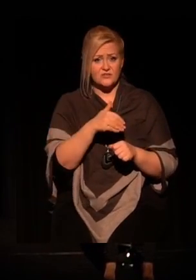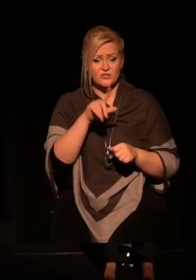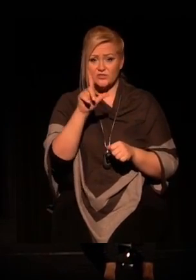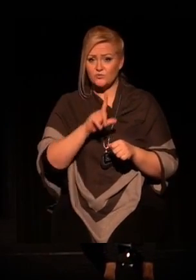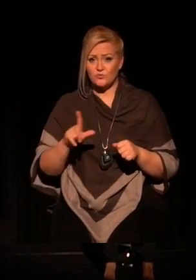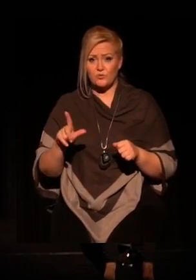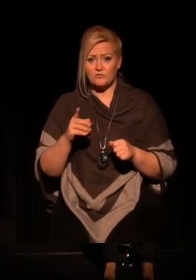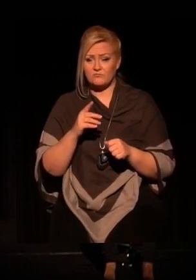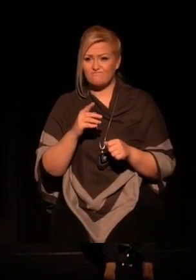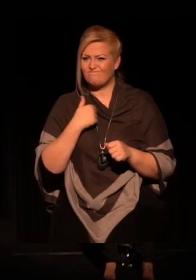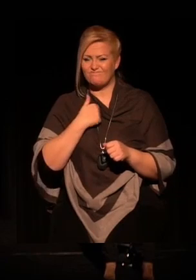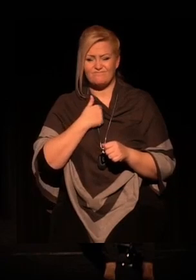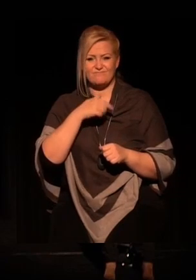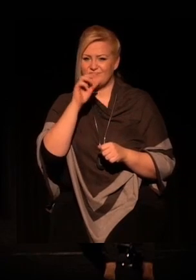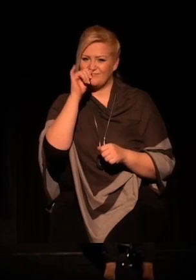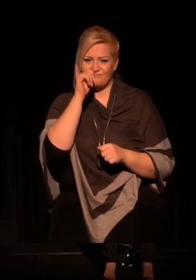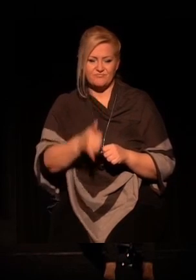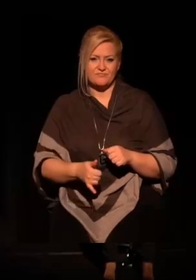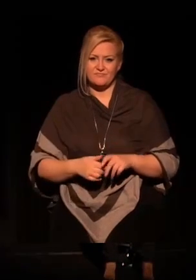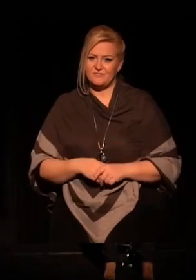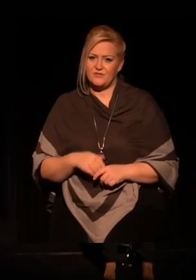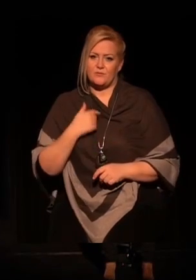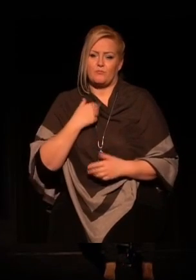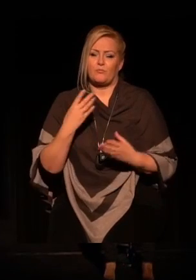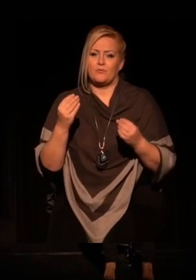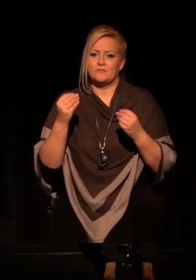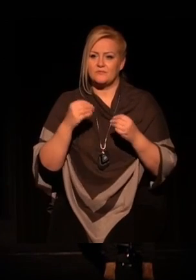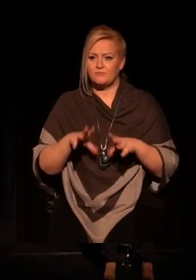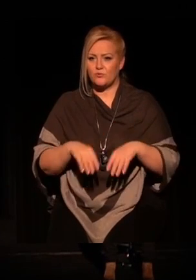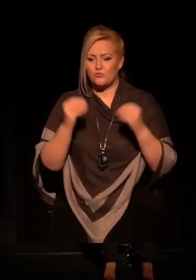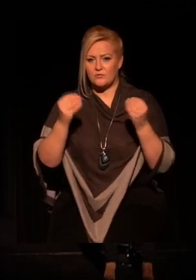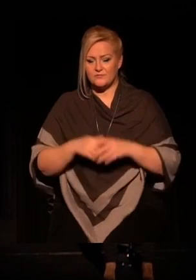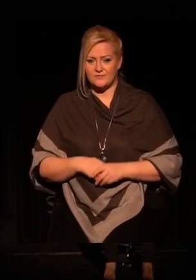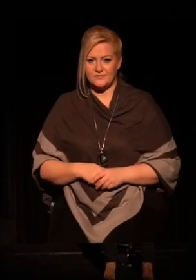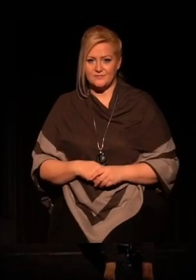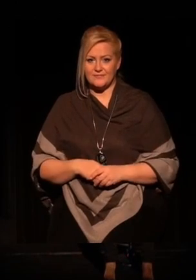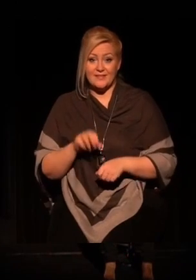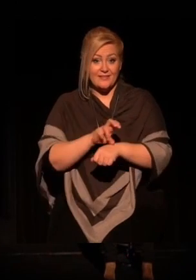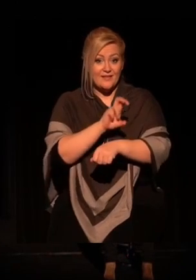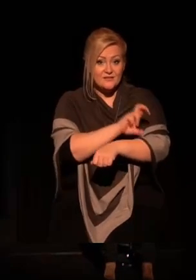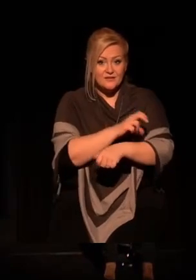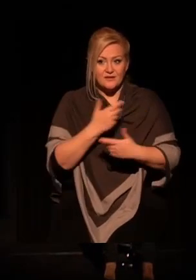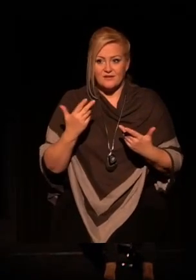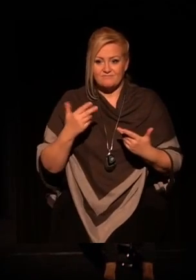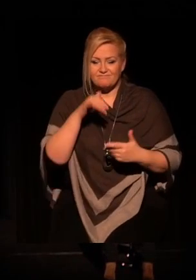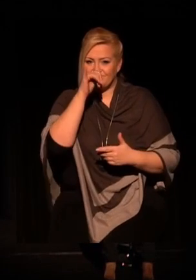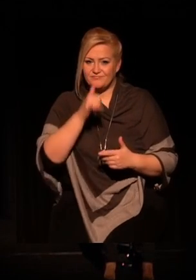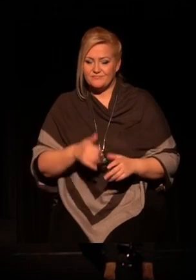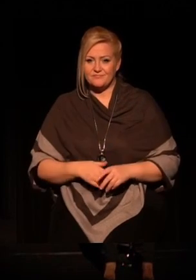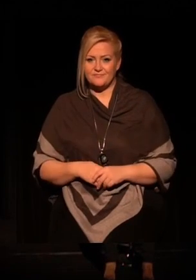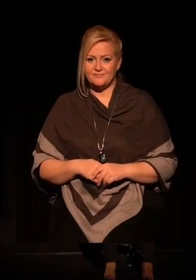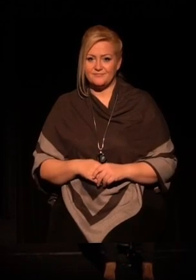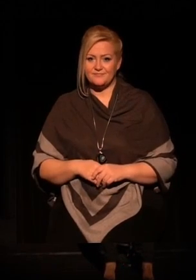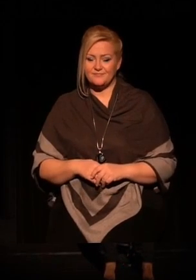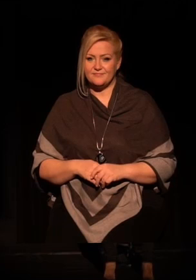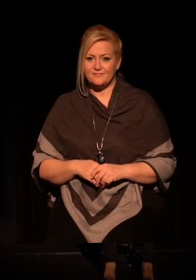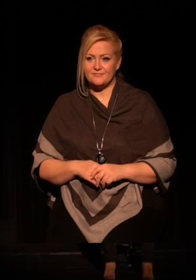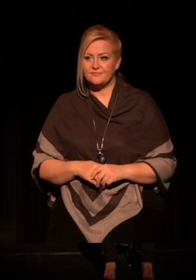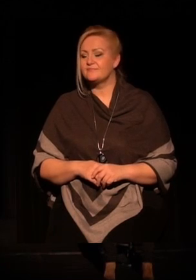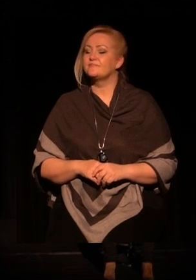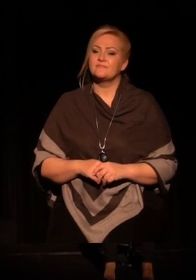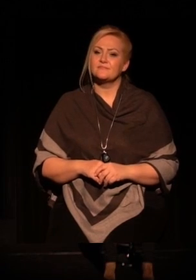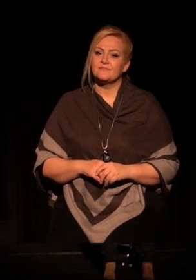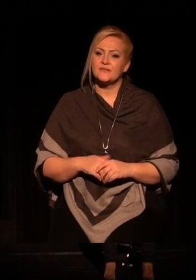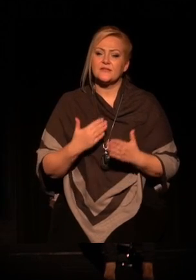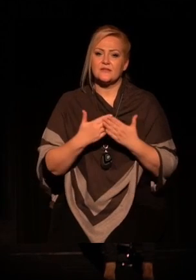więcej, nie ma szans. Po co w ogóle to zaczynać? Nie ma technicznej możliwości. Dlatego właśnie chodzi o